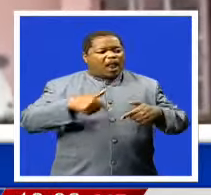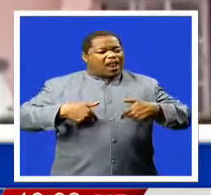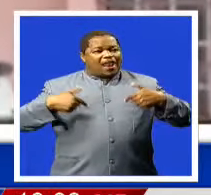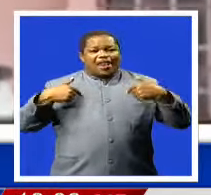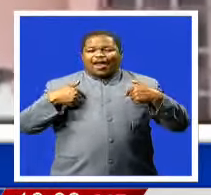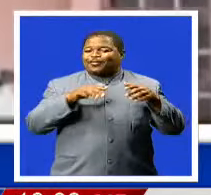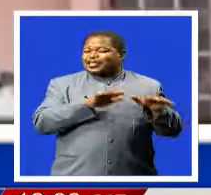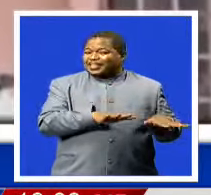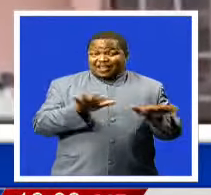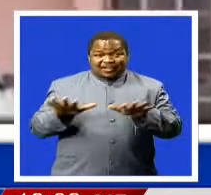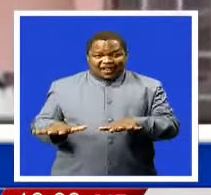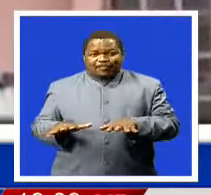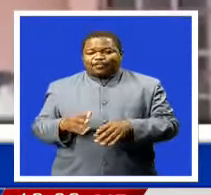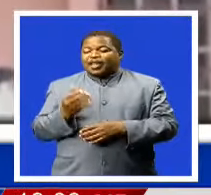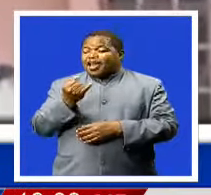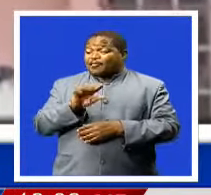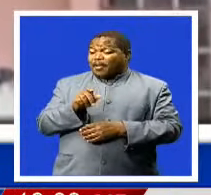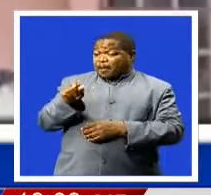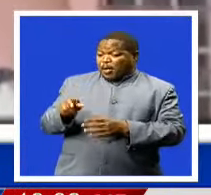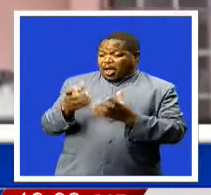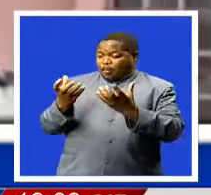ngoba nakuye